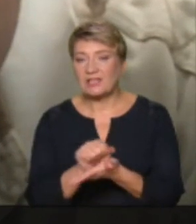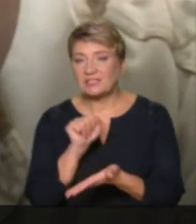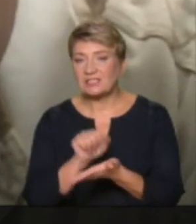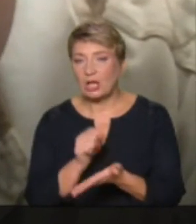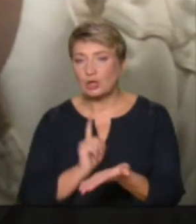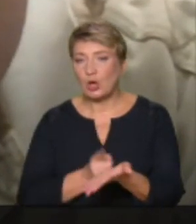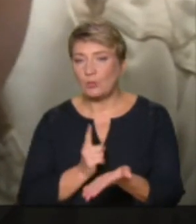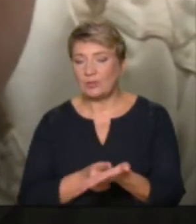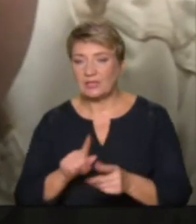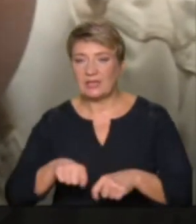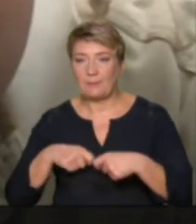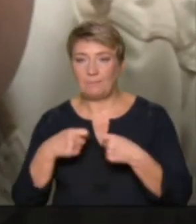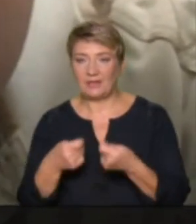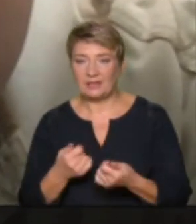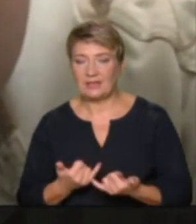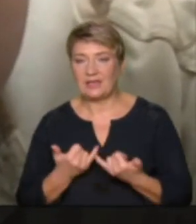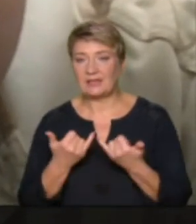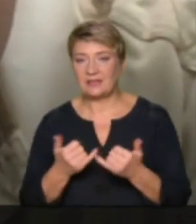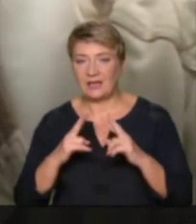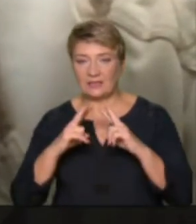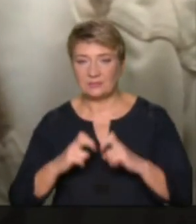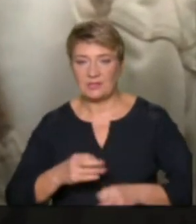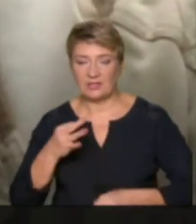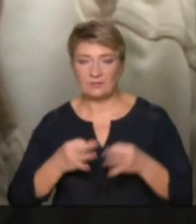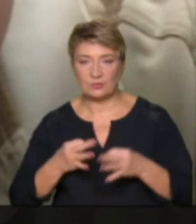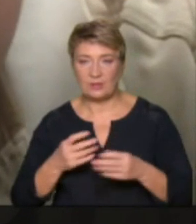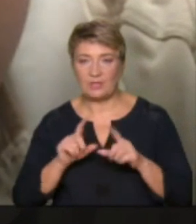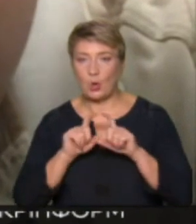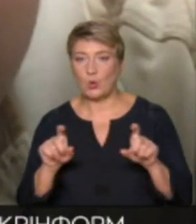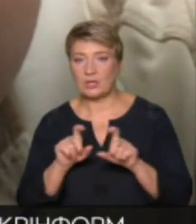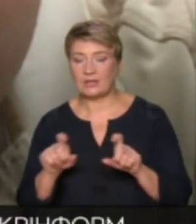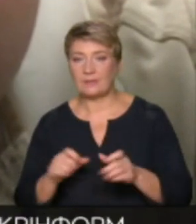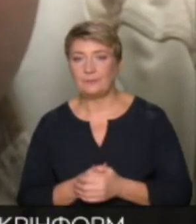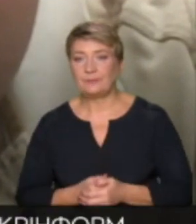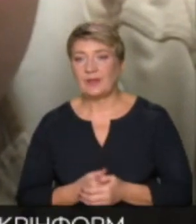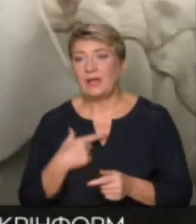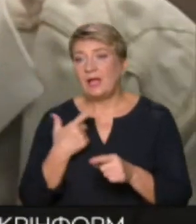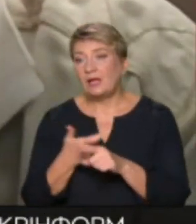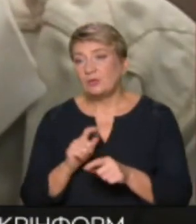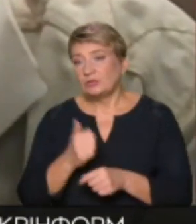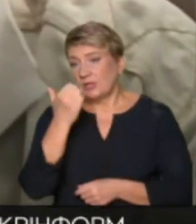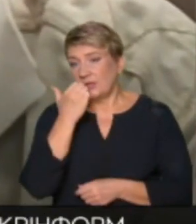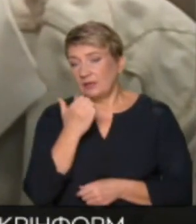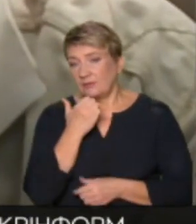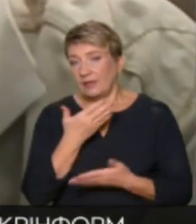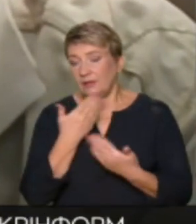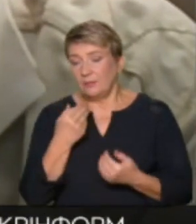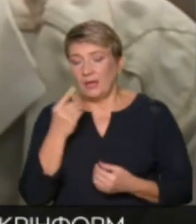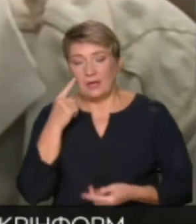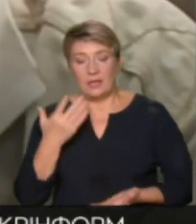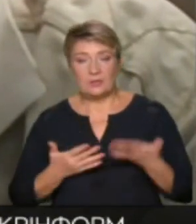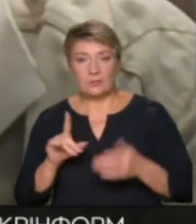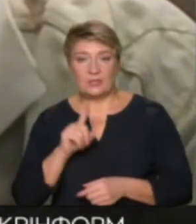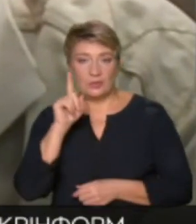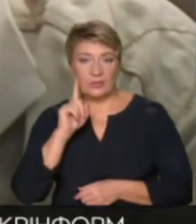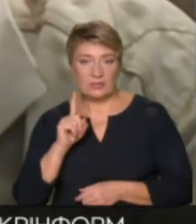переданы потом для рассмотрения в судебных органах. Я вам дуже дякую. Немає сумнівів, що ізраїльська